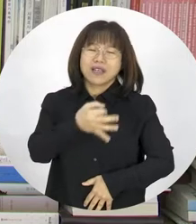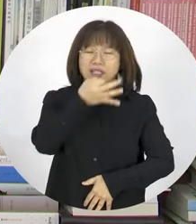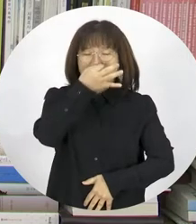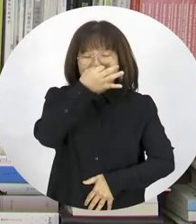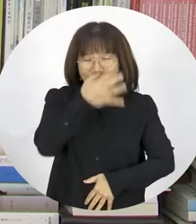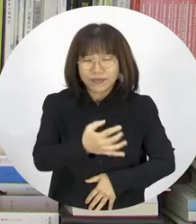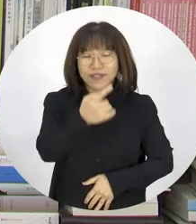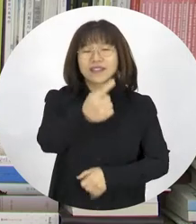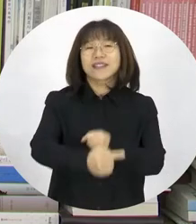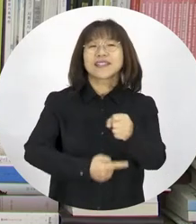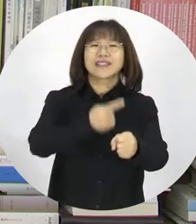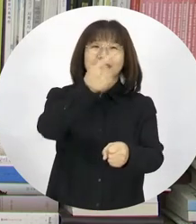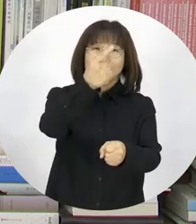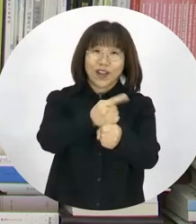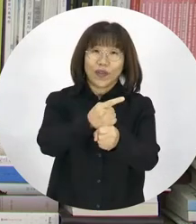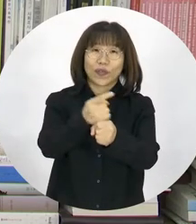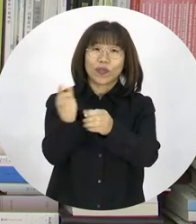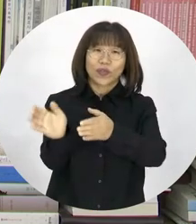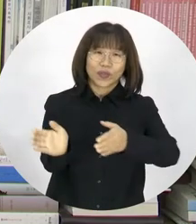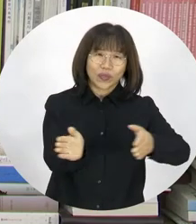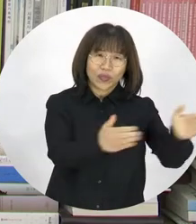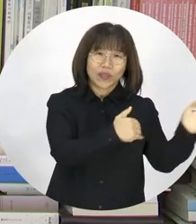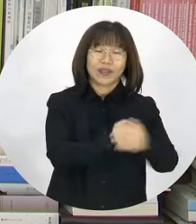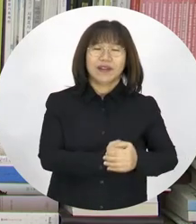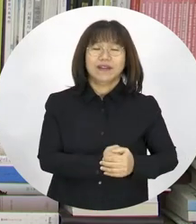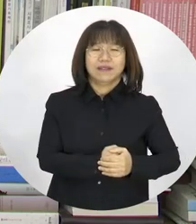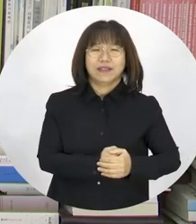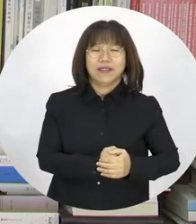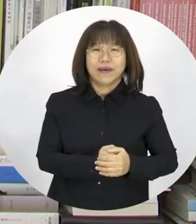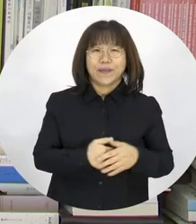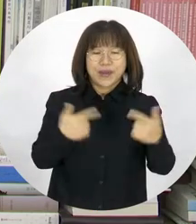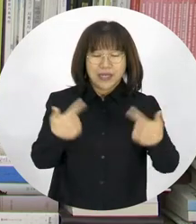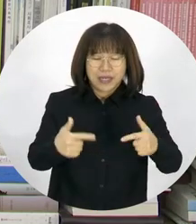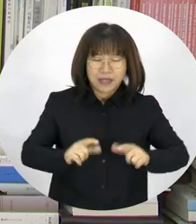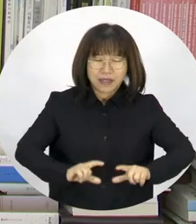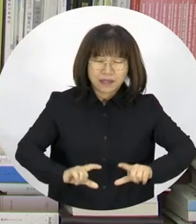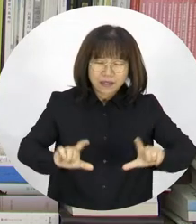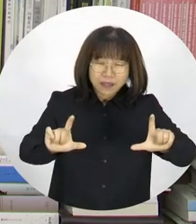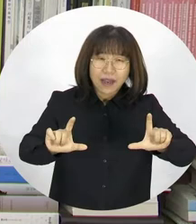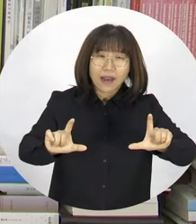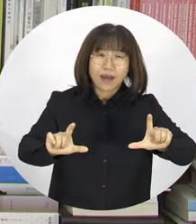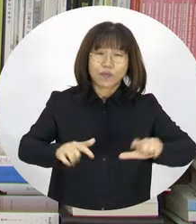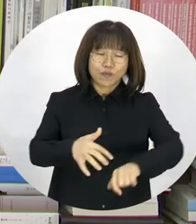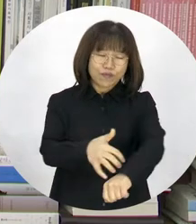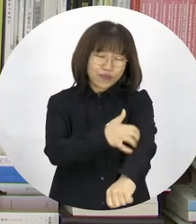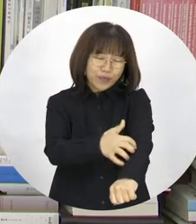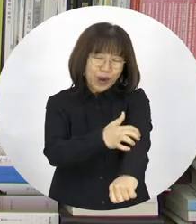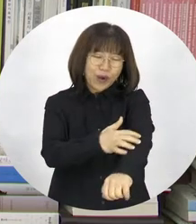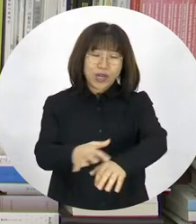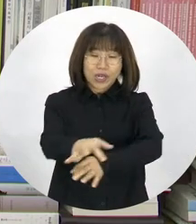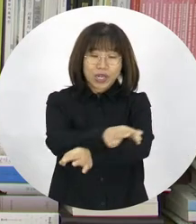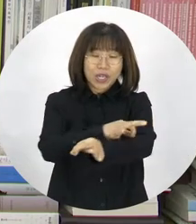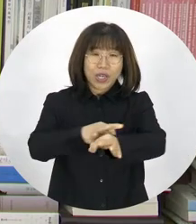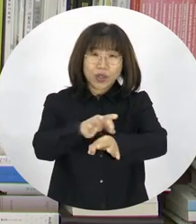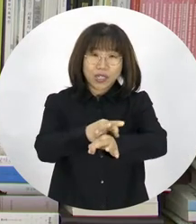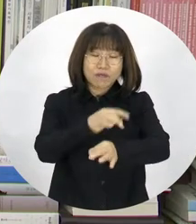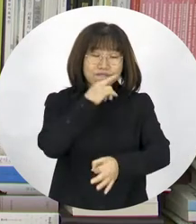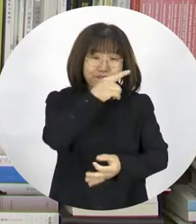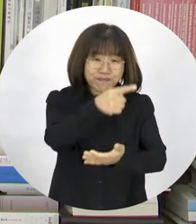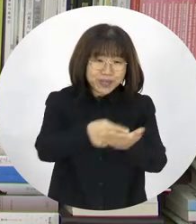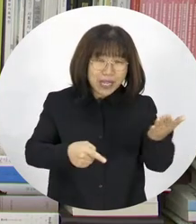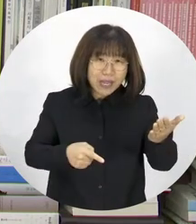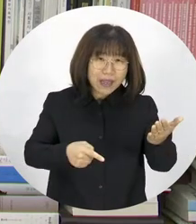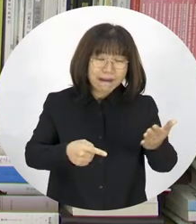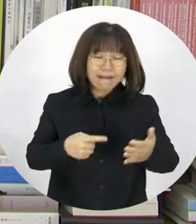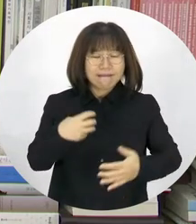한 해였습니다만 일상의 불편과 경제적 피해를 감수하시면서 연대와